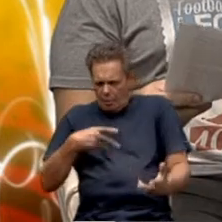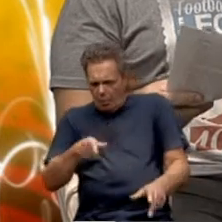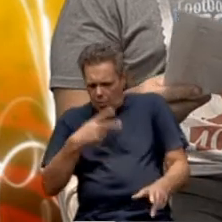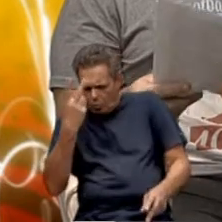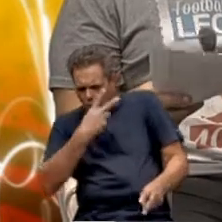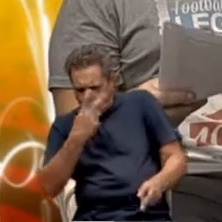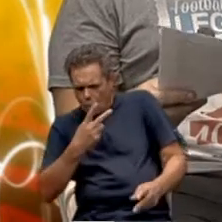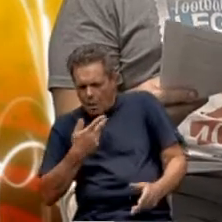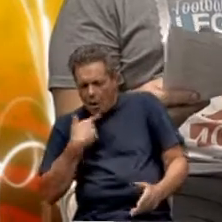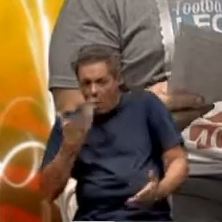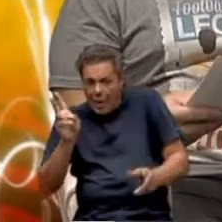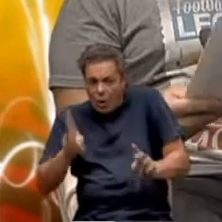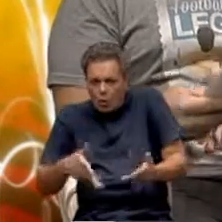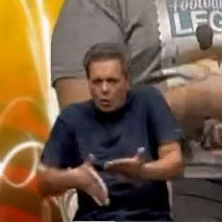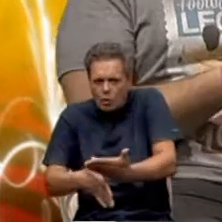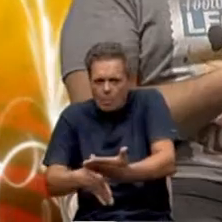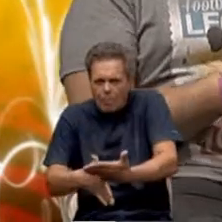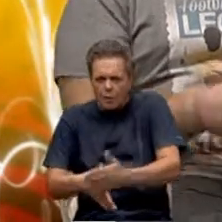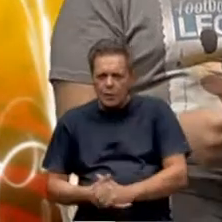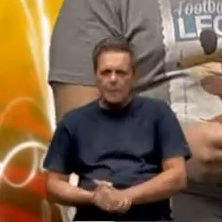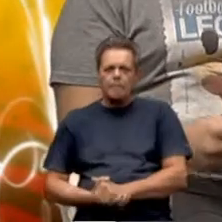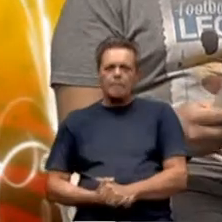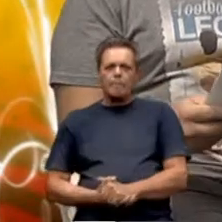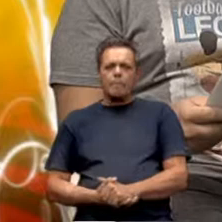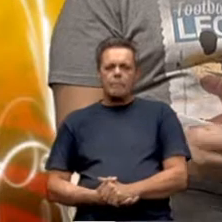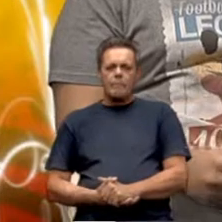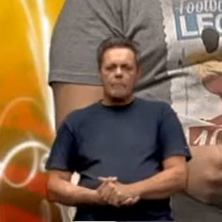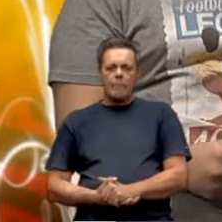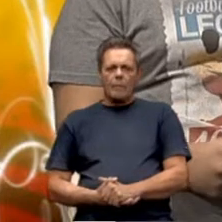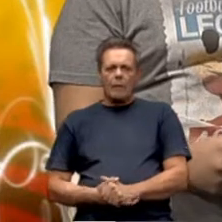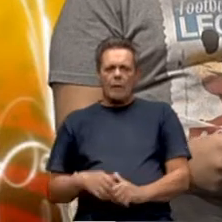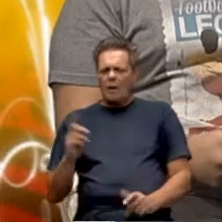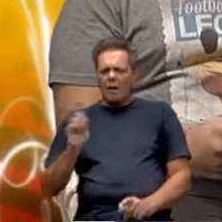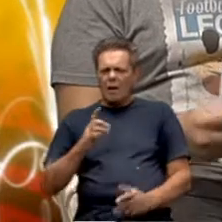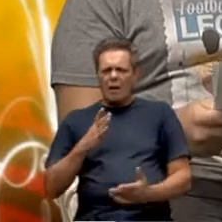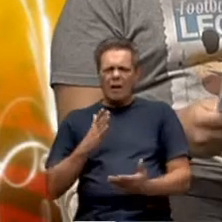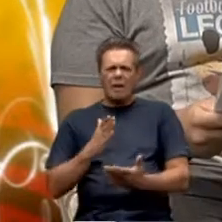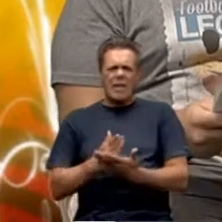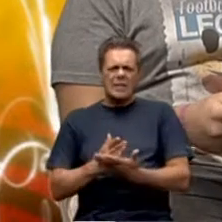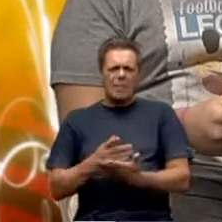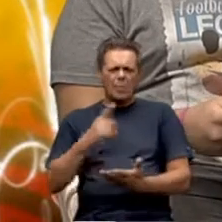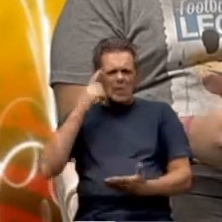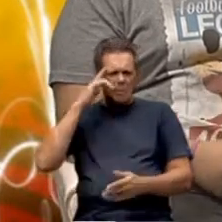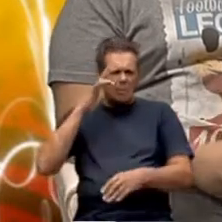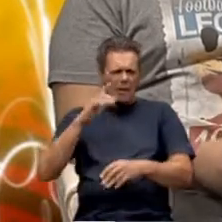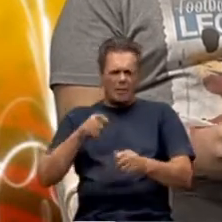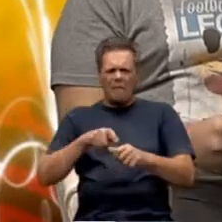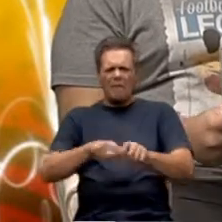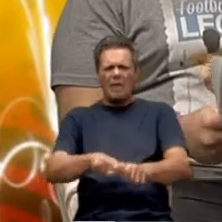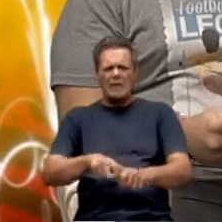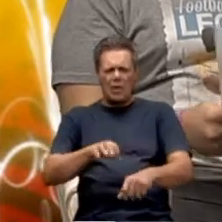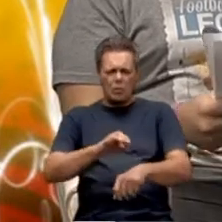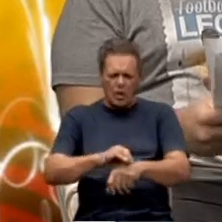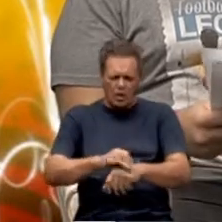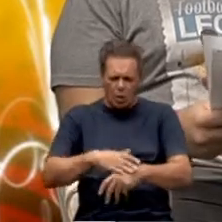ko može pomoći, kako je Ivona rekla, ne samo sa temama vezanim uz liječenje. Znači, koji